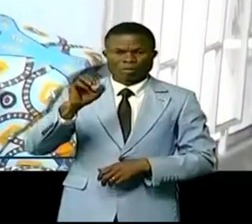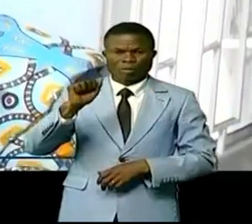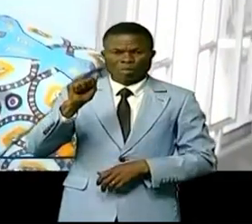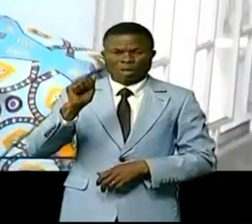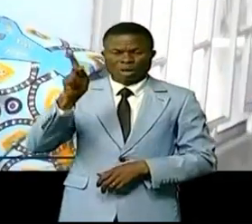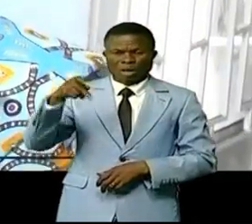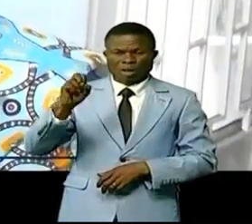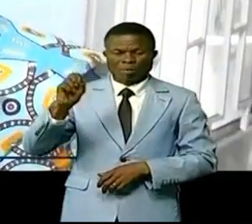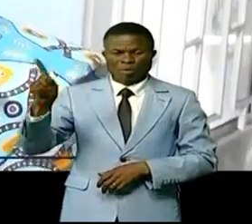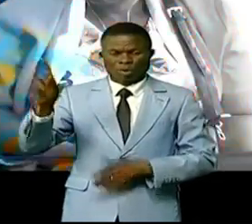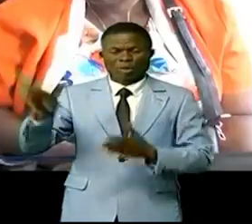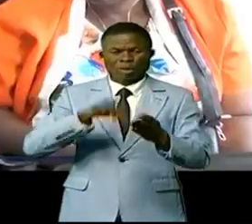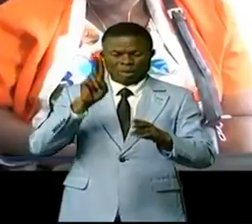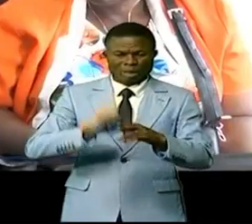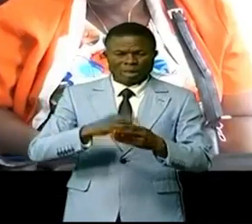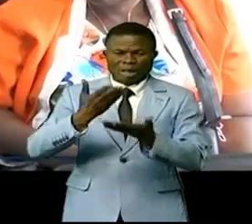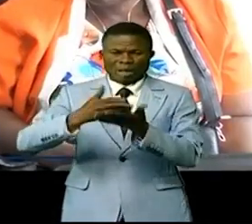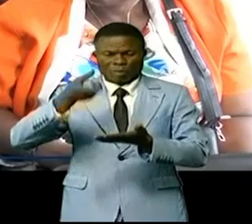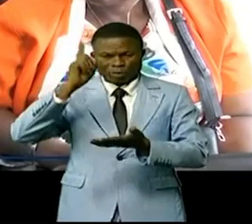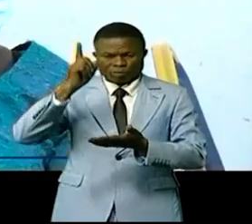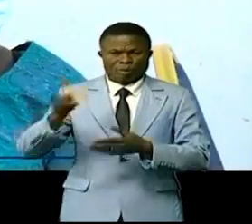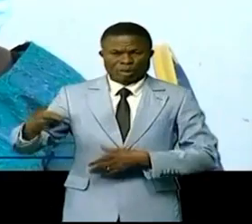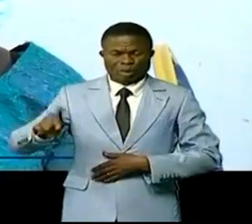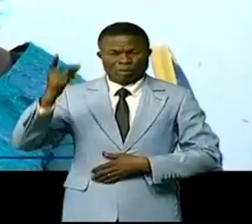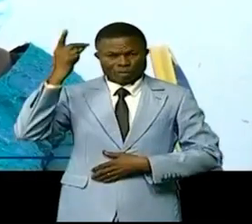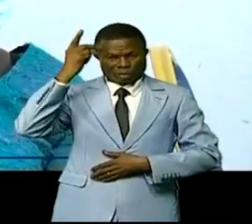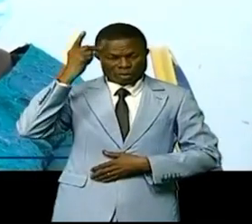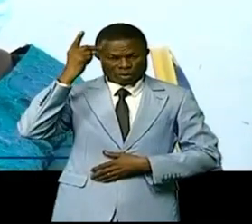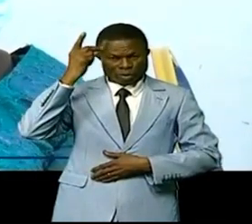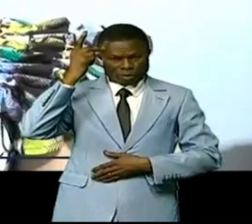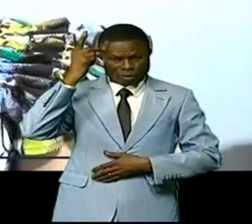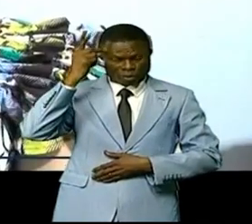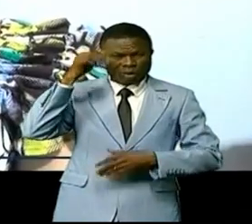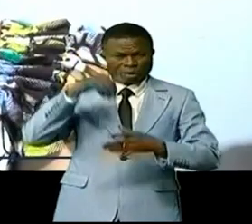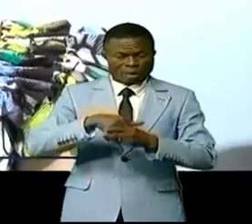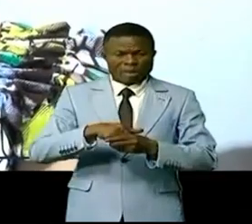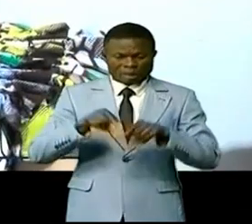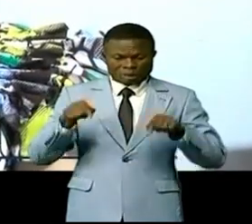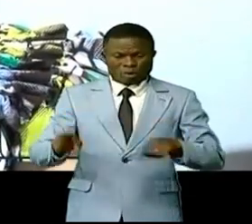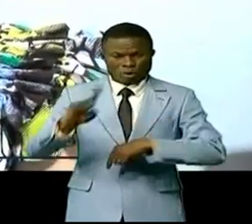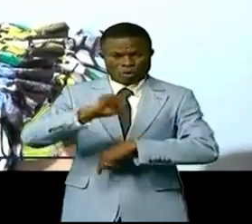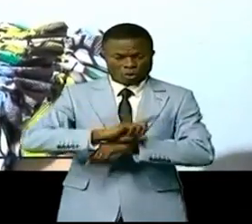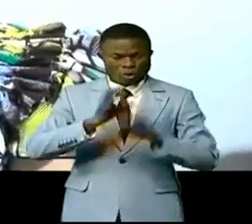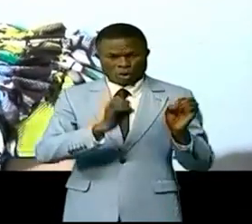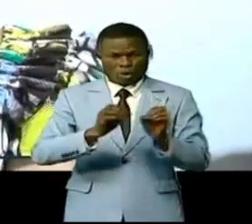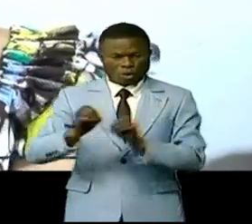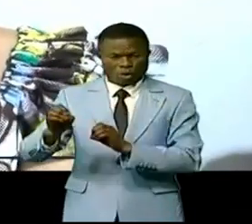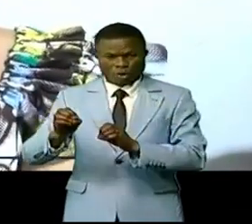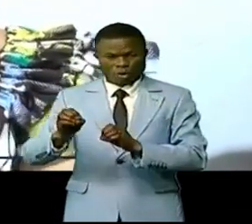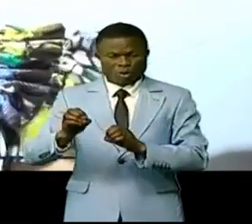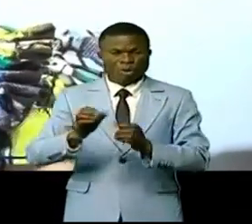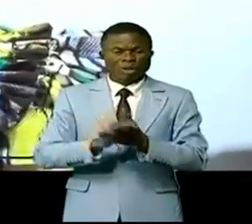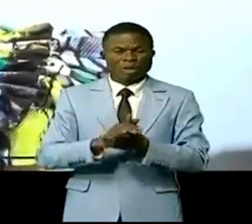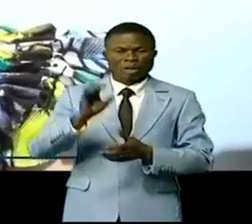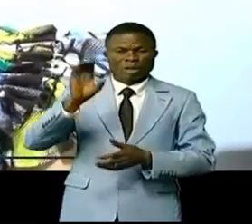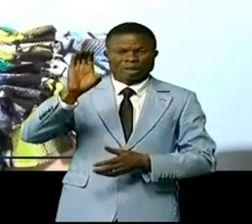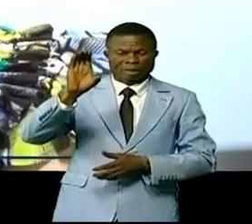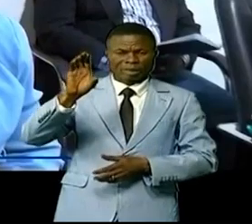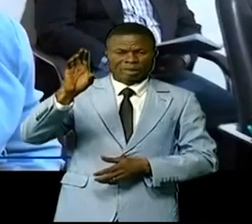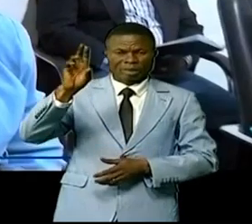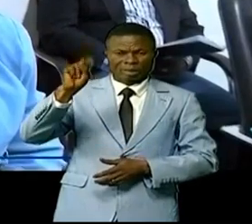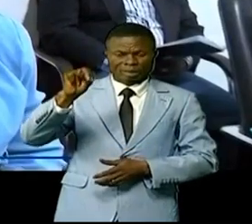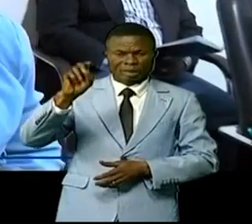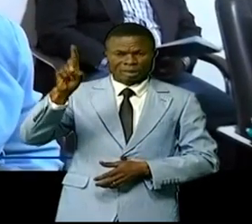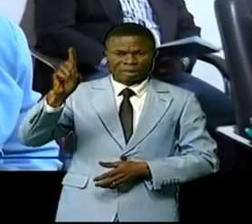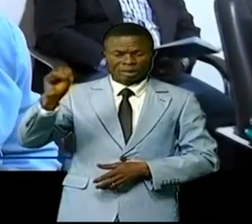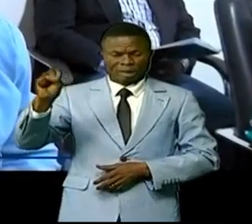est signataire. Première étape, la province de Kinshasa. Au cours de cette matinée d'échanges organisée à la CNDH, les organisateurs de